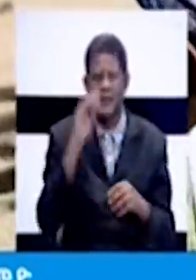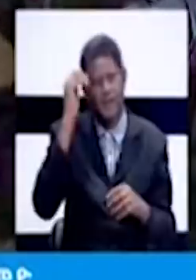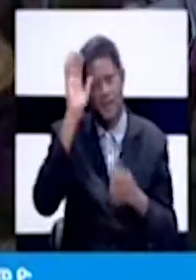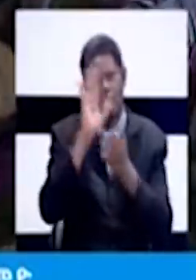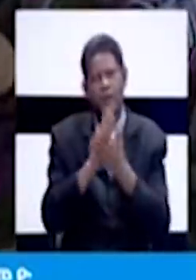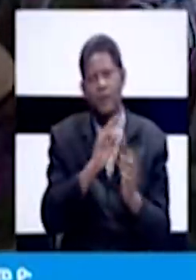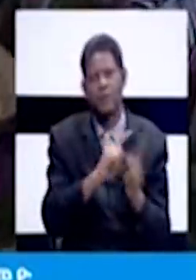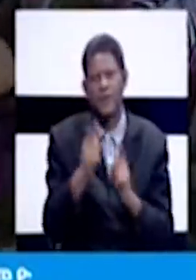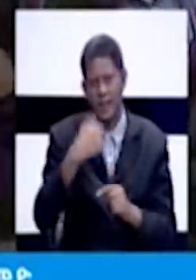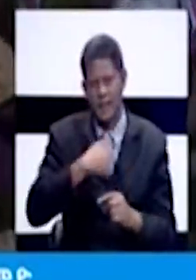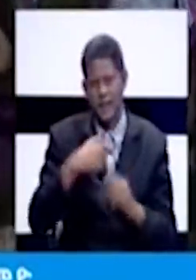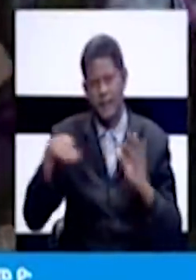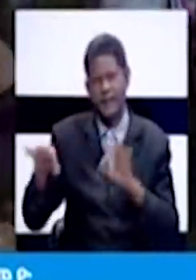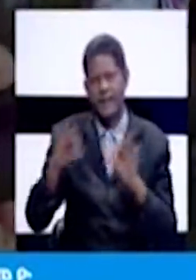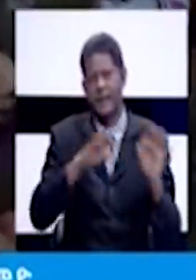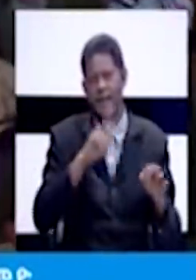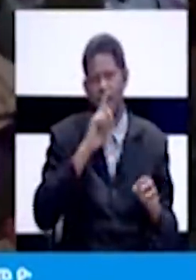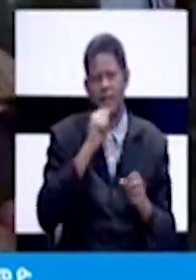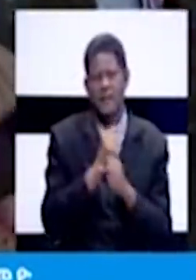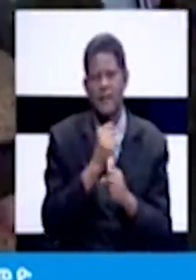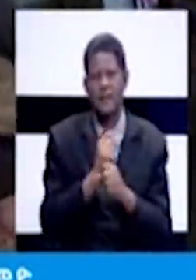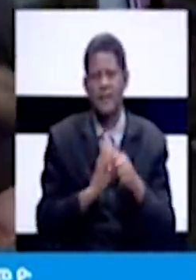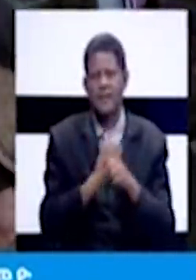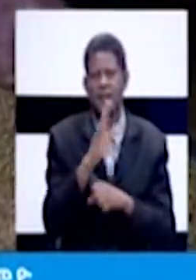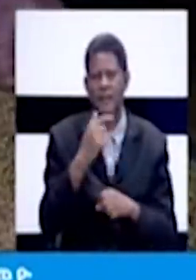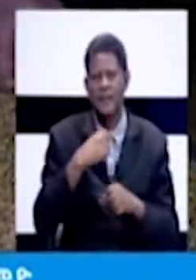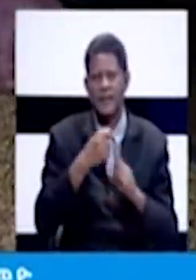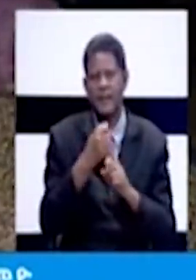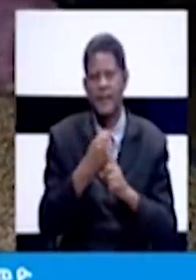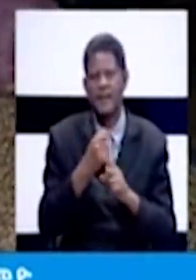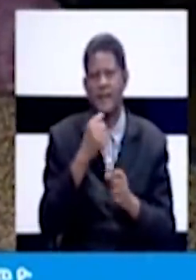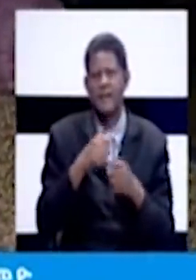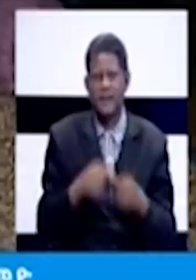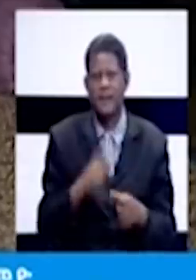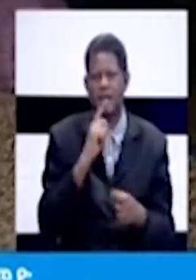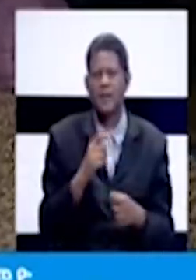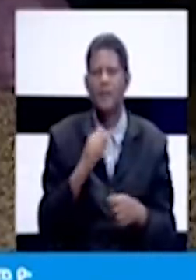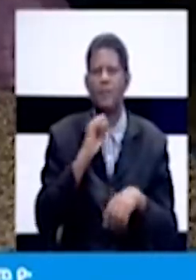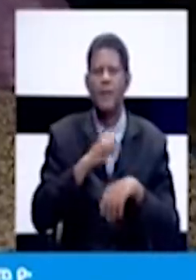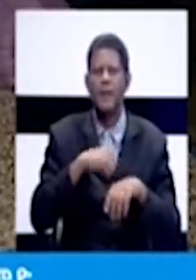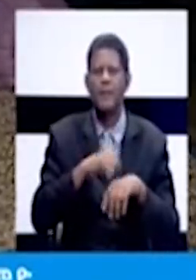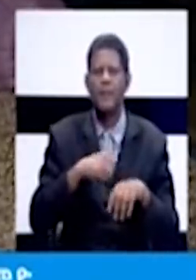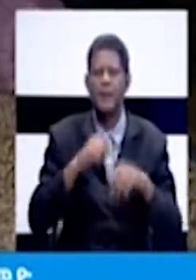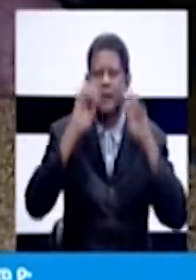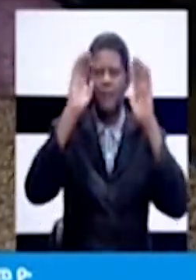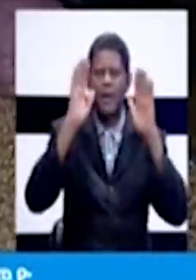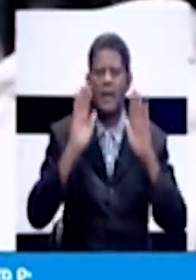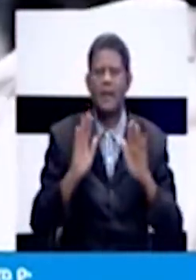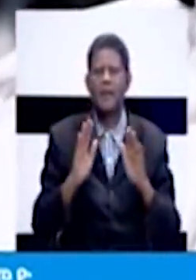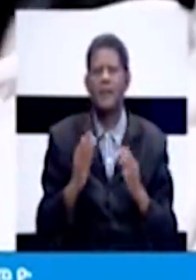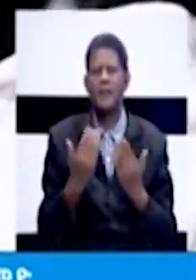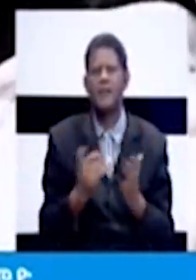እውን ኣነ ተኪአ ክሰርሕ እየ ኢለና ሰደዳ እናተቃለሳ ፀኒሐን እየ ብደንጎላ ገይረን ማሪኸን ሕዚ